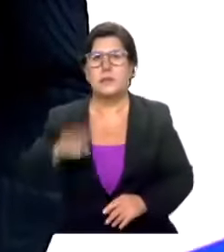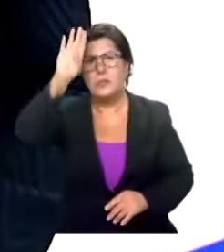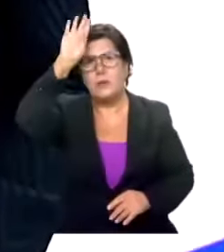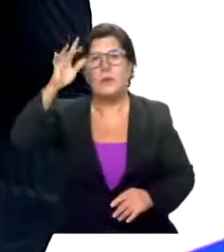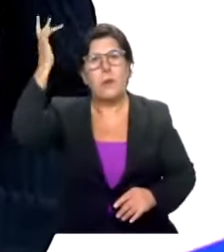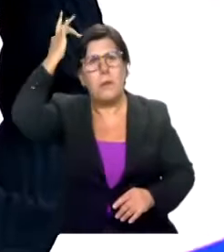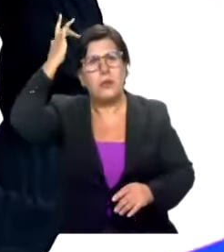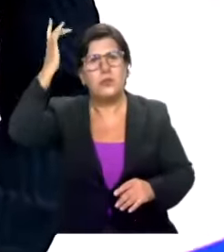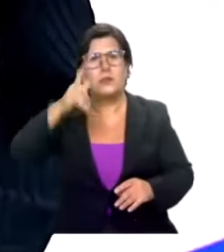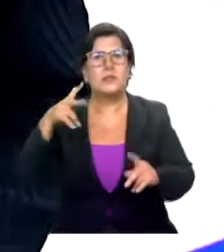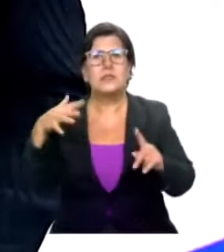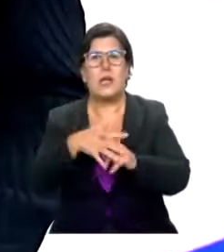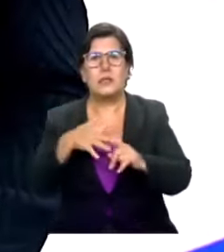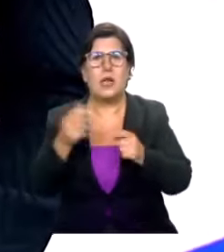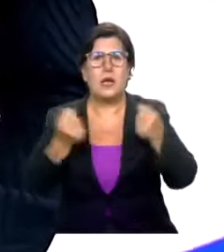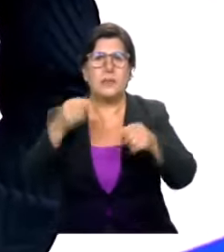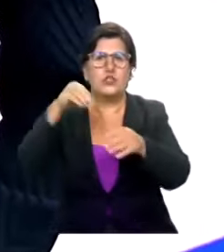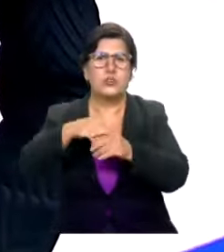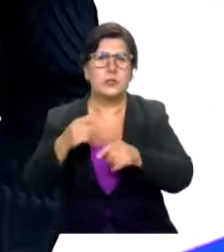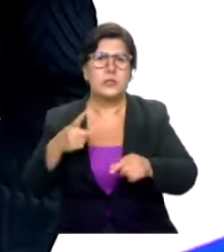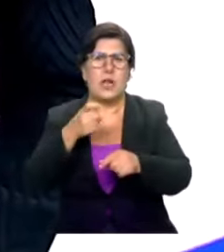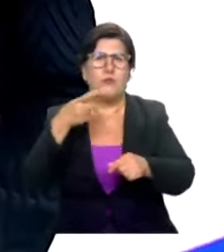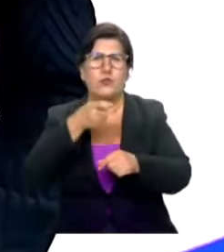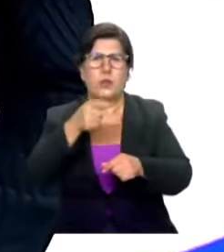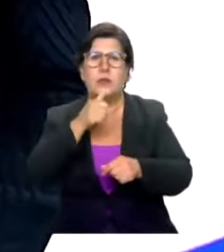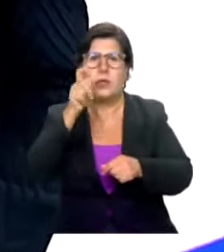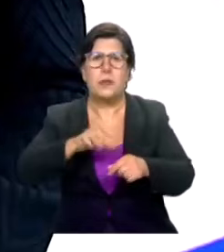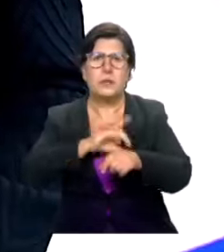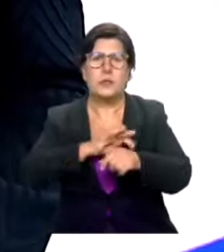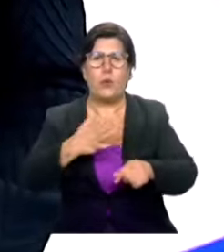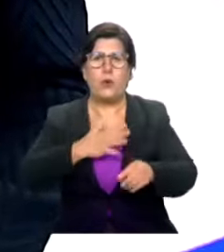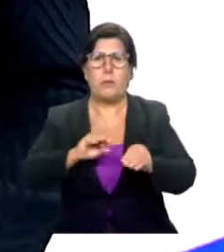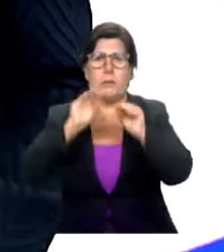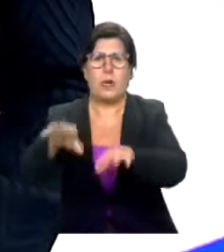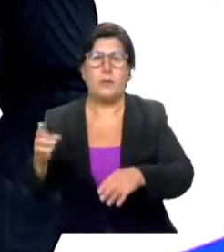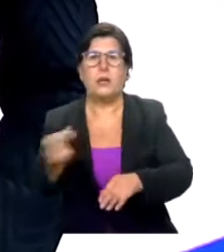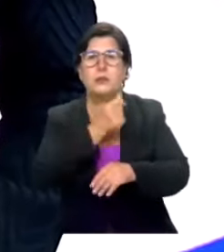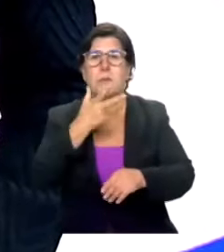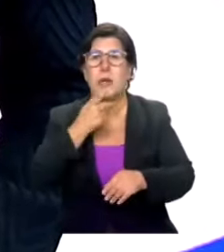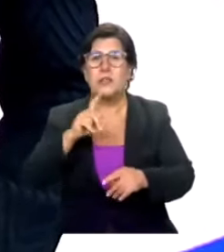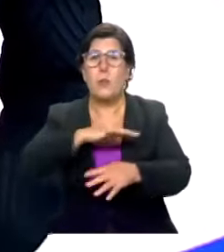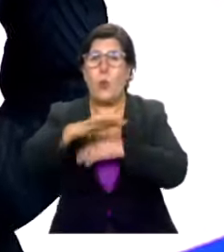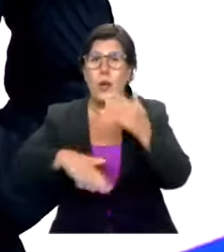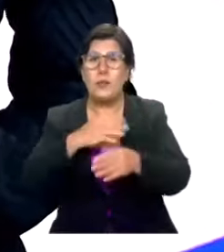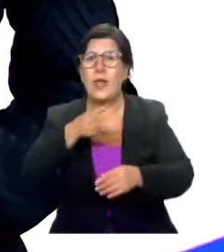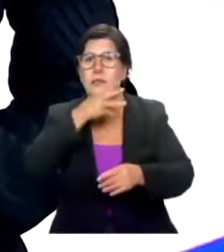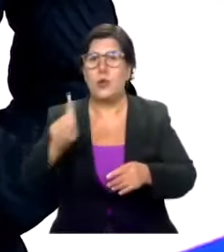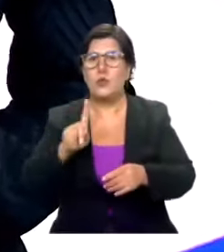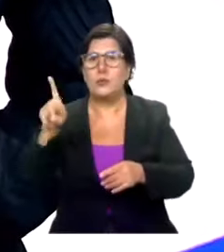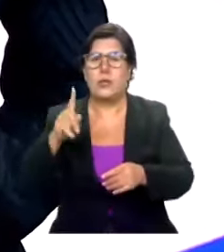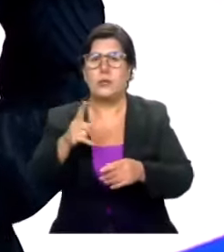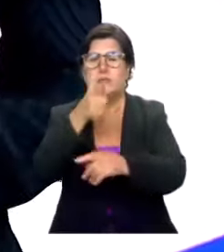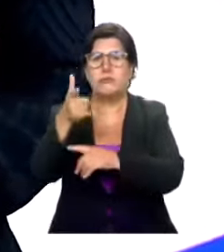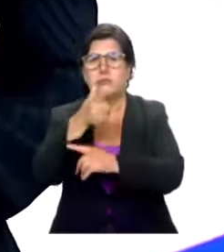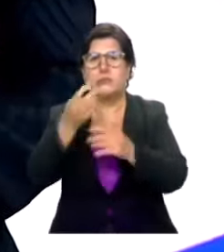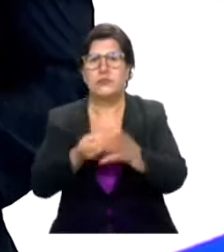İstanbul Bağcılar'da saldırganlar araç içerisinde silahla vurdukları adamı hastane önüne bırakıp kaçtı. Benzer bir olay da Esenyurt'ta kayda